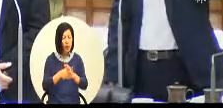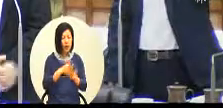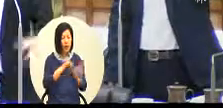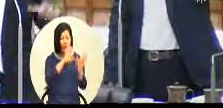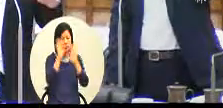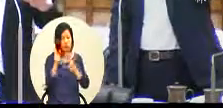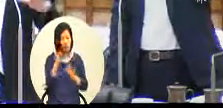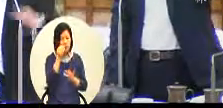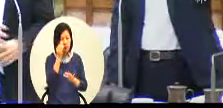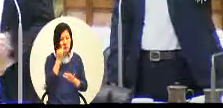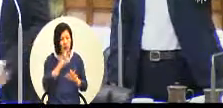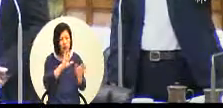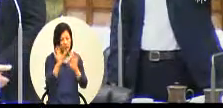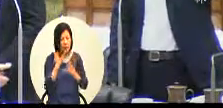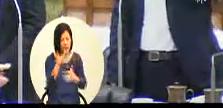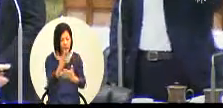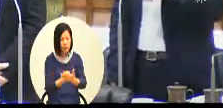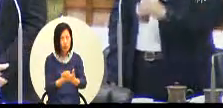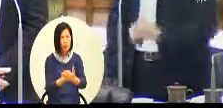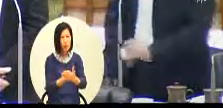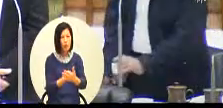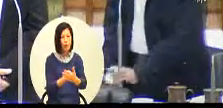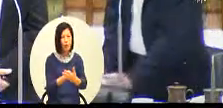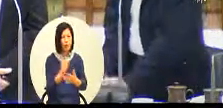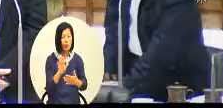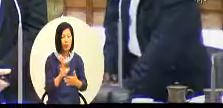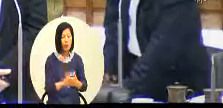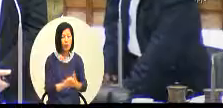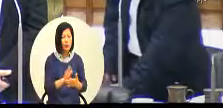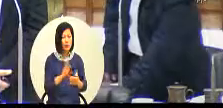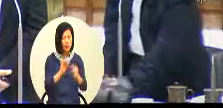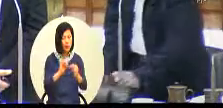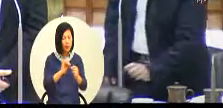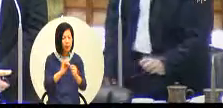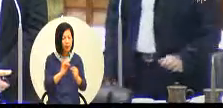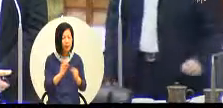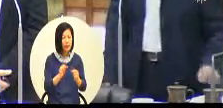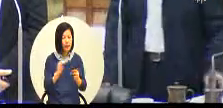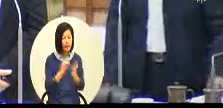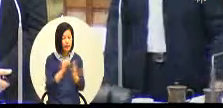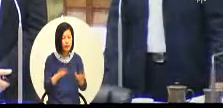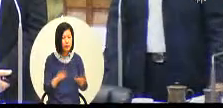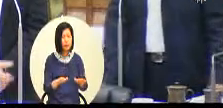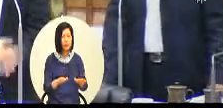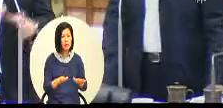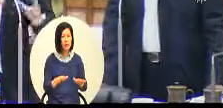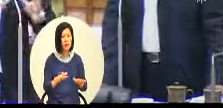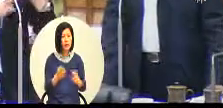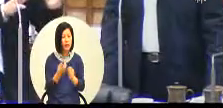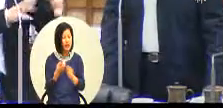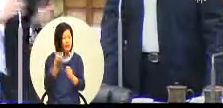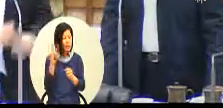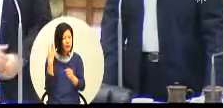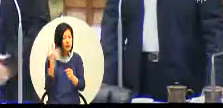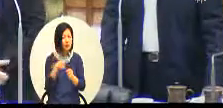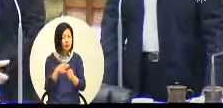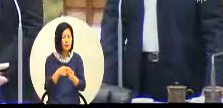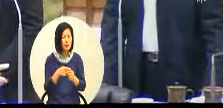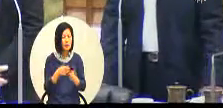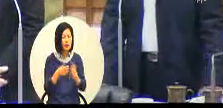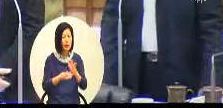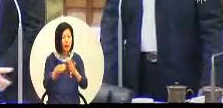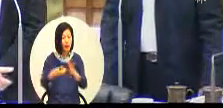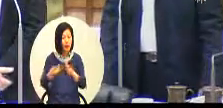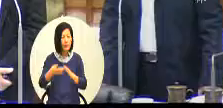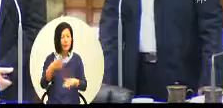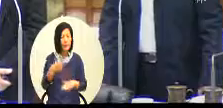式来把它确定保留下来。那事实上从100年至今啊，事实上前几年当然住户还没有迁移嘛啊，大家